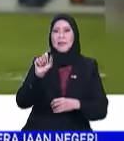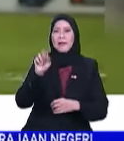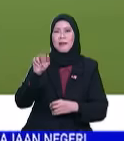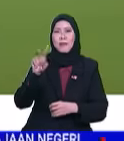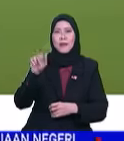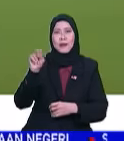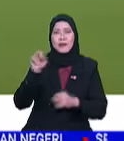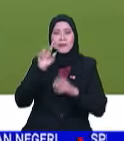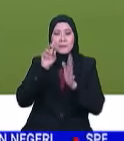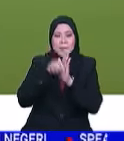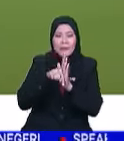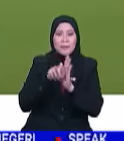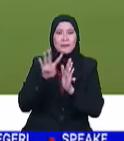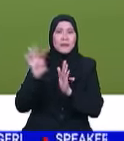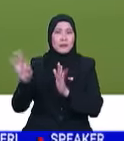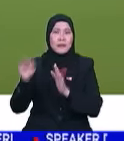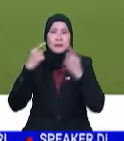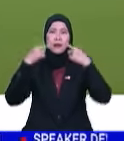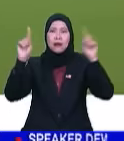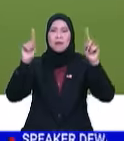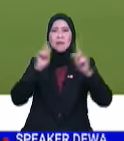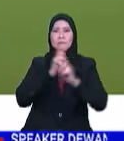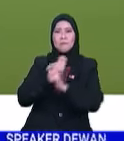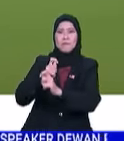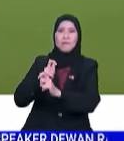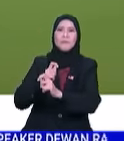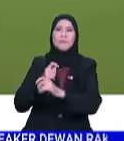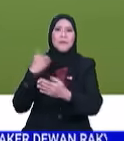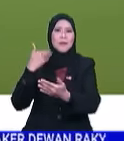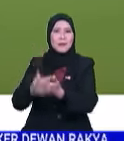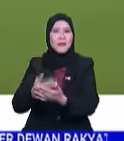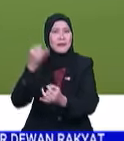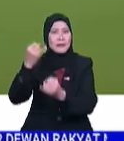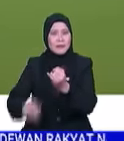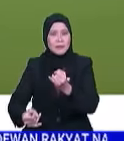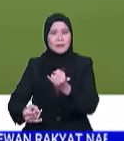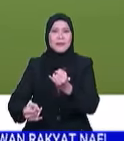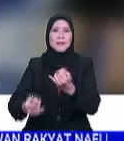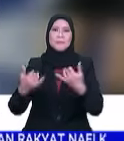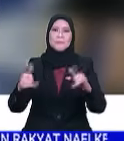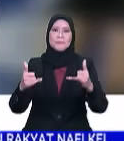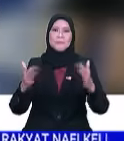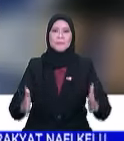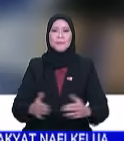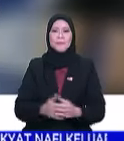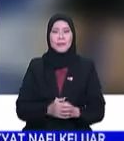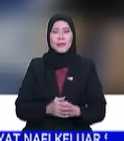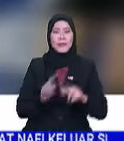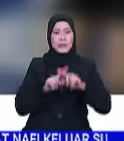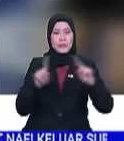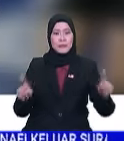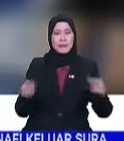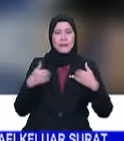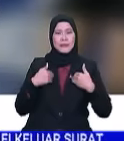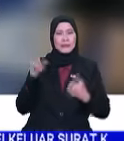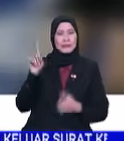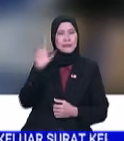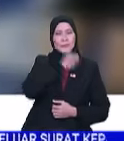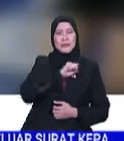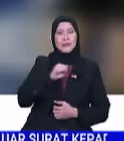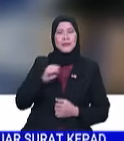minit ke-49 dan berjaya mempertahankan kedudukan hingga ke penghujung babak permainan. Bagaimanapun, sedikit